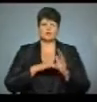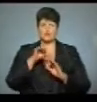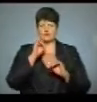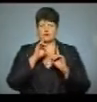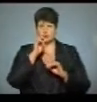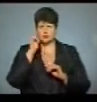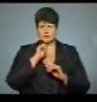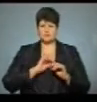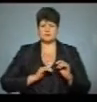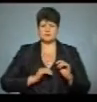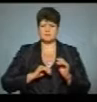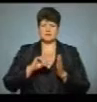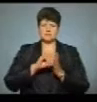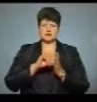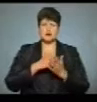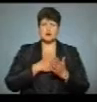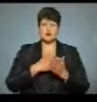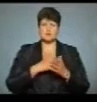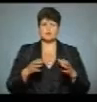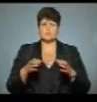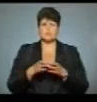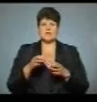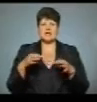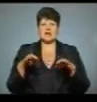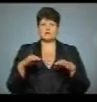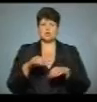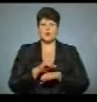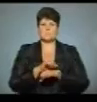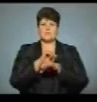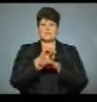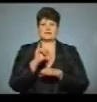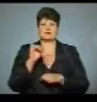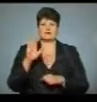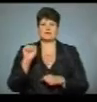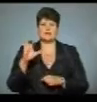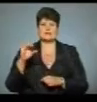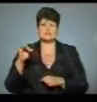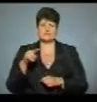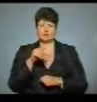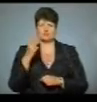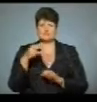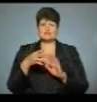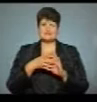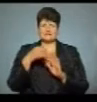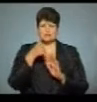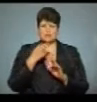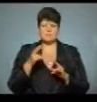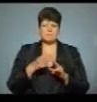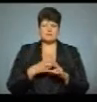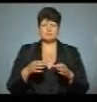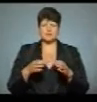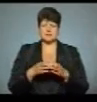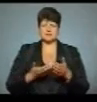України підприємця, представника громадського об'єднання «Автомайдан» Ігоря Васильєва. Йому 39 років, безпартійний, проживає